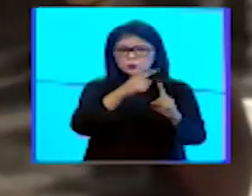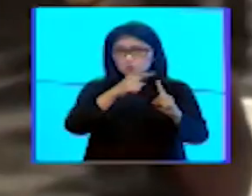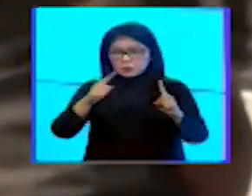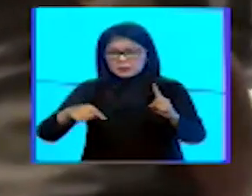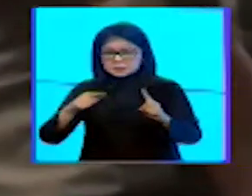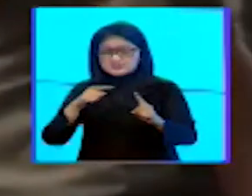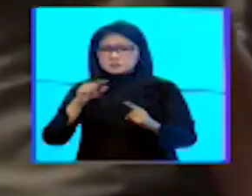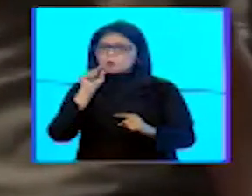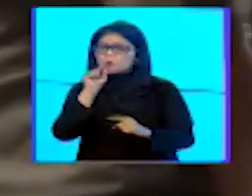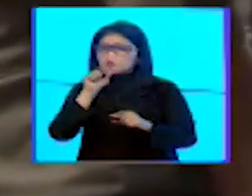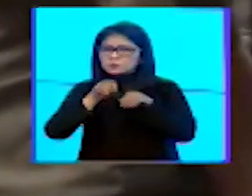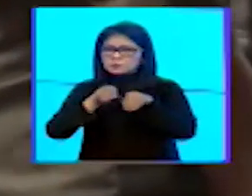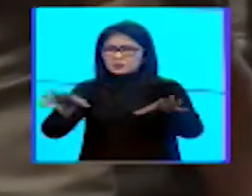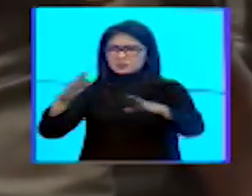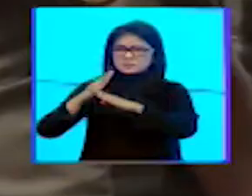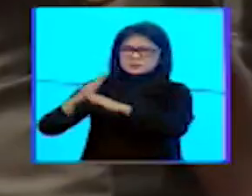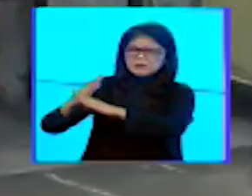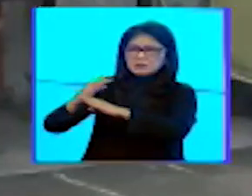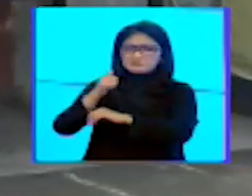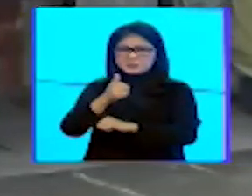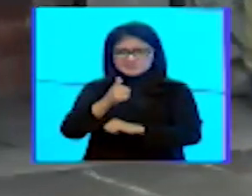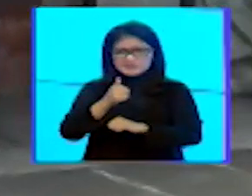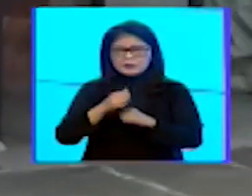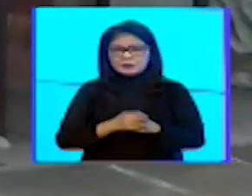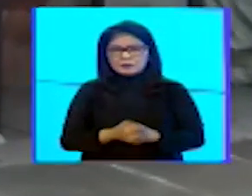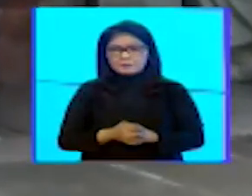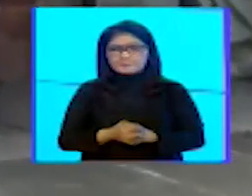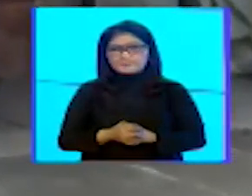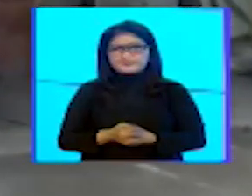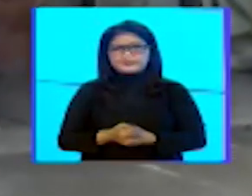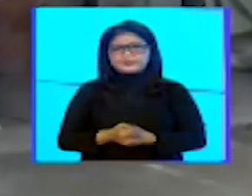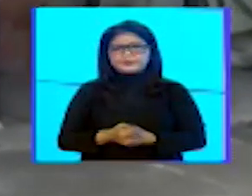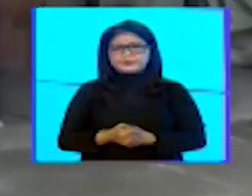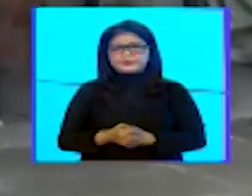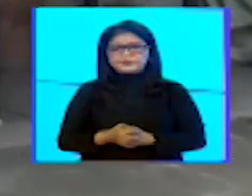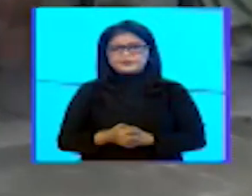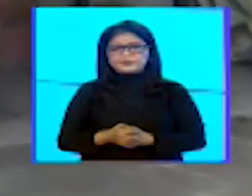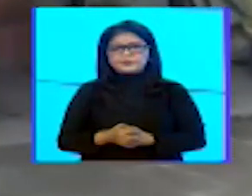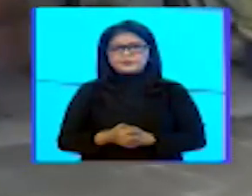untuk mencegah penularan COVID-19. Dari Kabupaten Bandung Barat, Jawa Barat, Yuwono melaporkan.